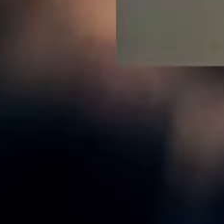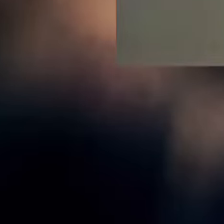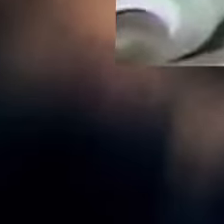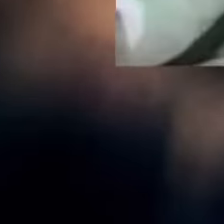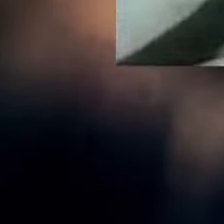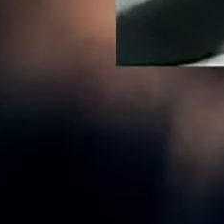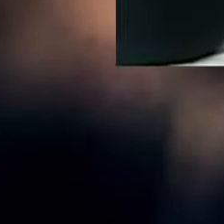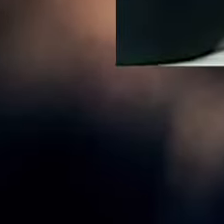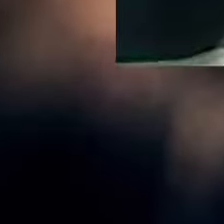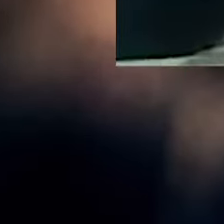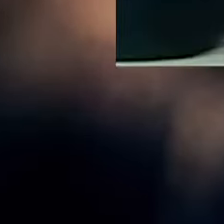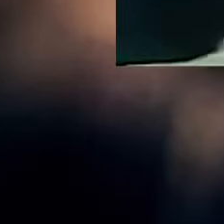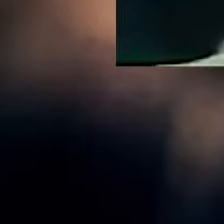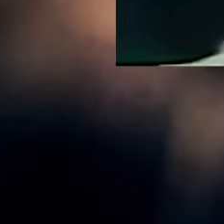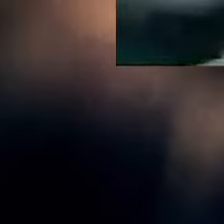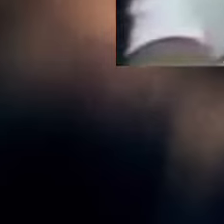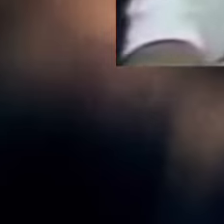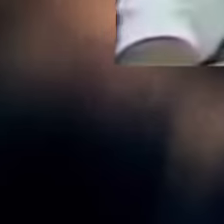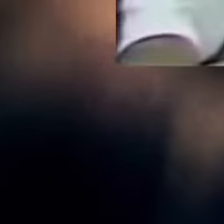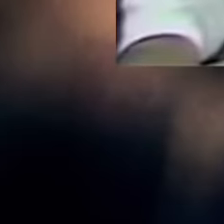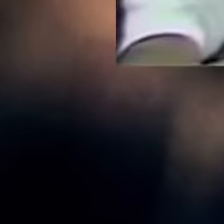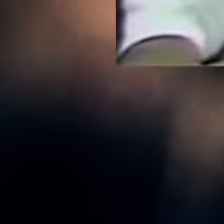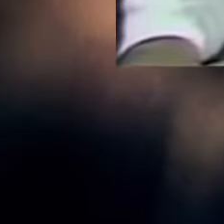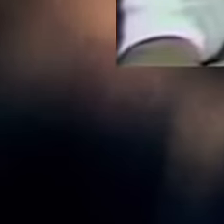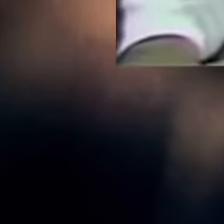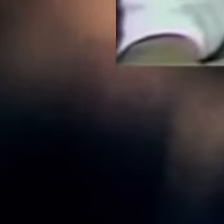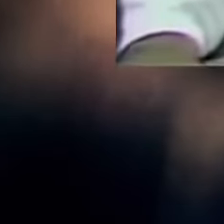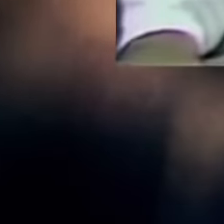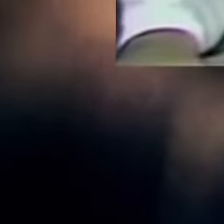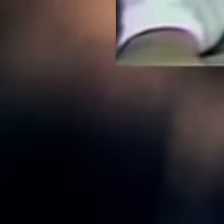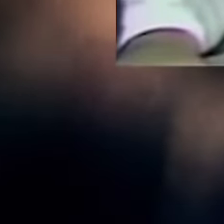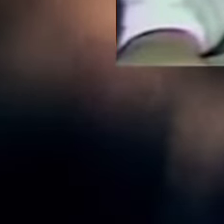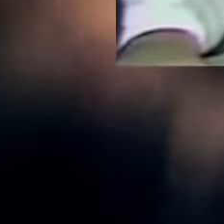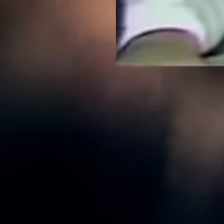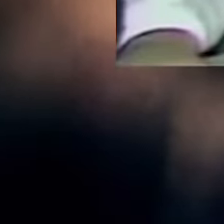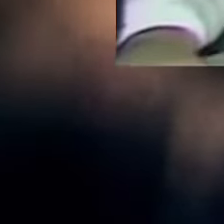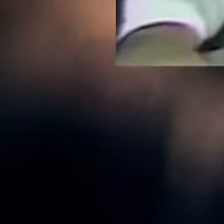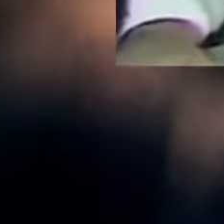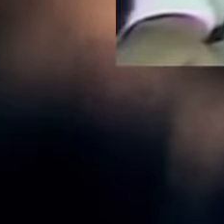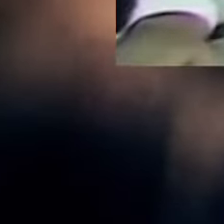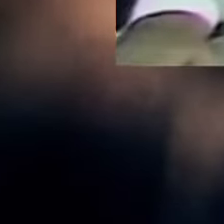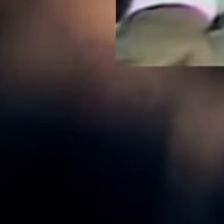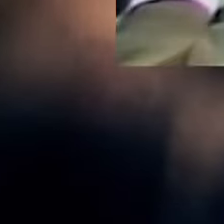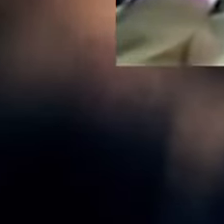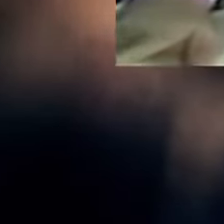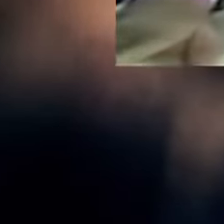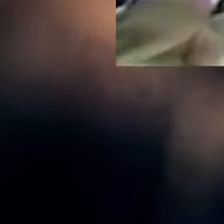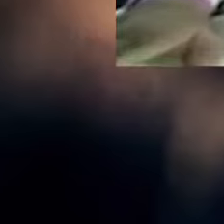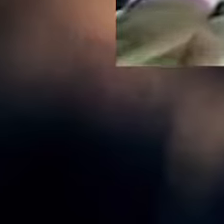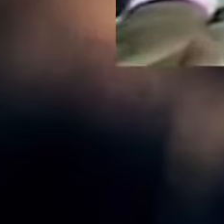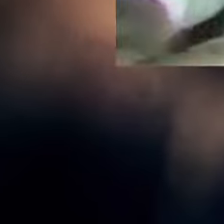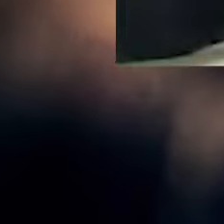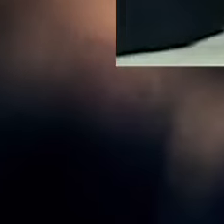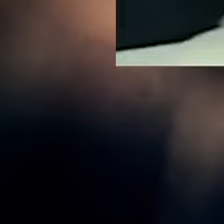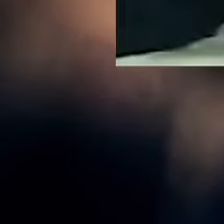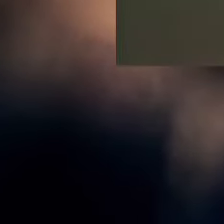محدش بيترفض غير بقرار وزاري بقى لعلمك يعني. سرحان عبد البصير. أول ما يجي تخلع الحزام وبالحتة اللي فيها الحديدة وعلى